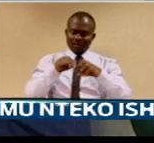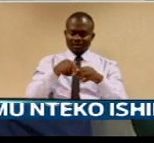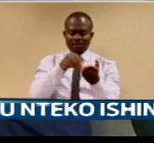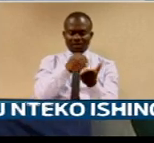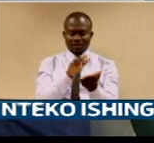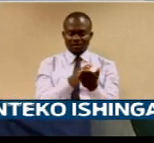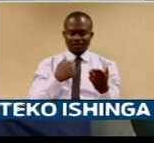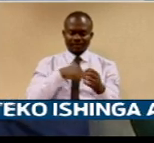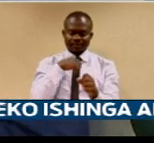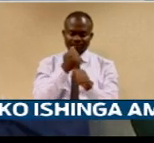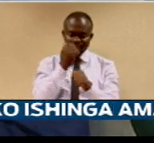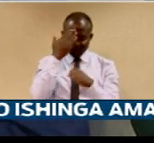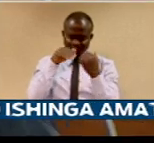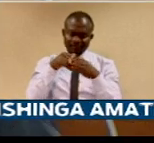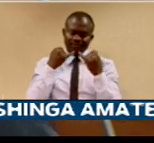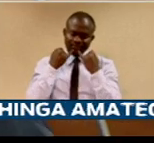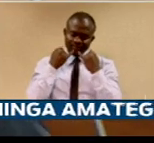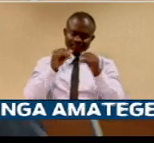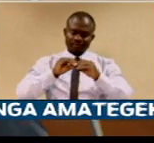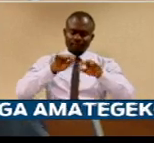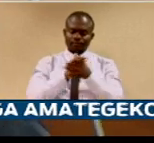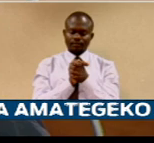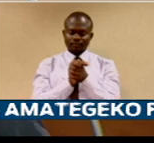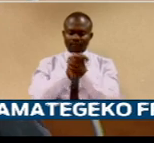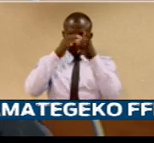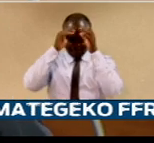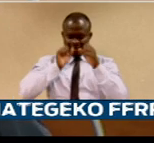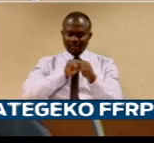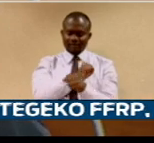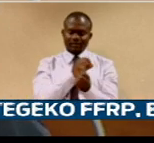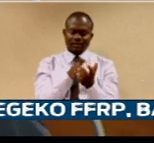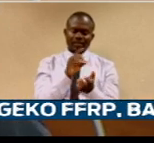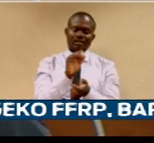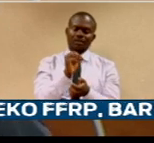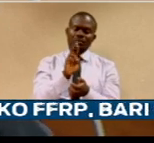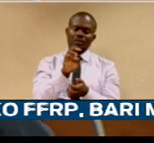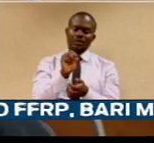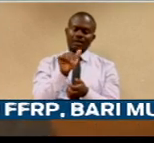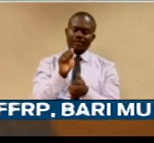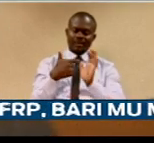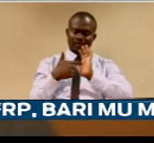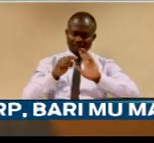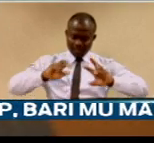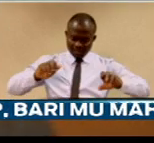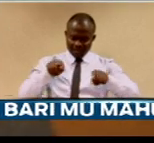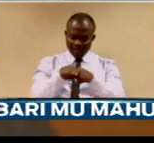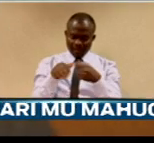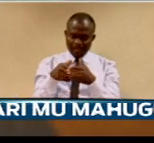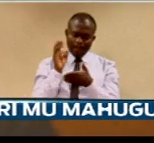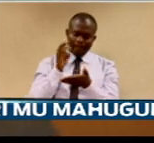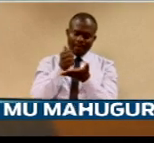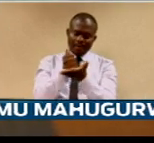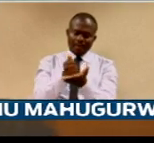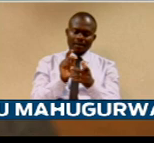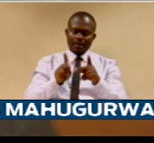tuba twakoze kuzimenyekanisha. Perezida wa Sena Dr. Yamuremye Auguste yavuze ko ubushakashatsi buzafasha